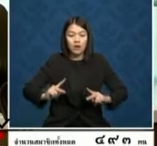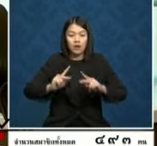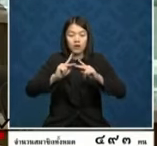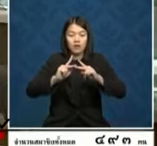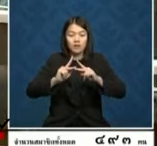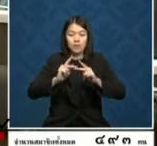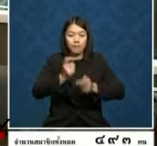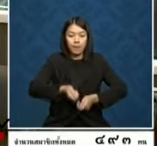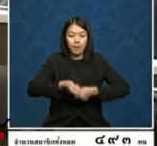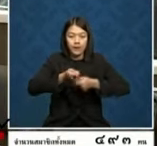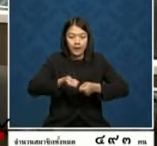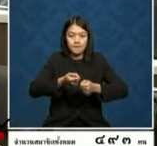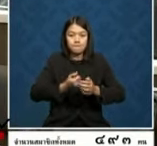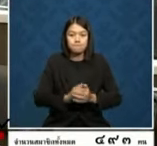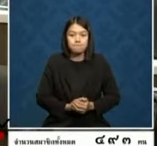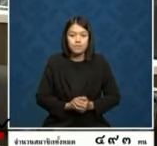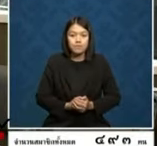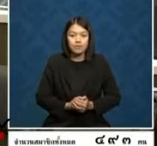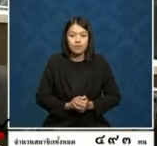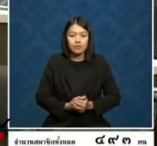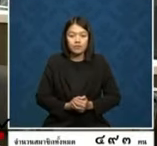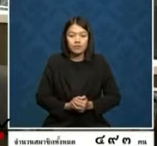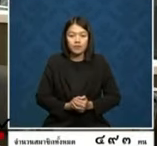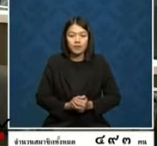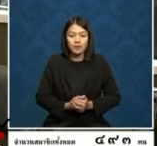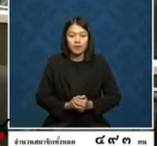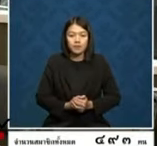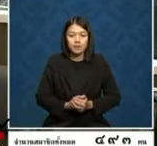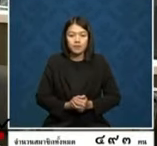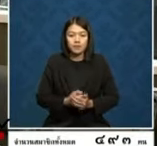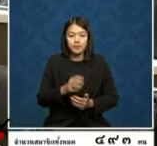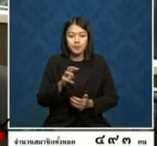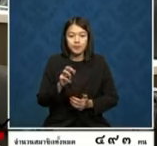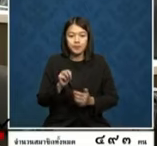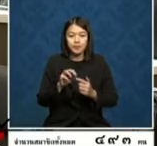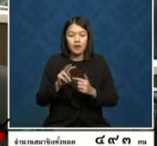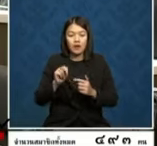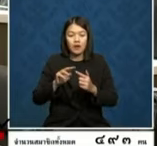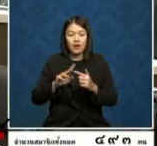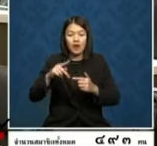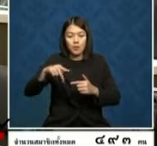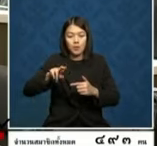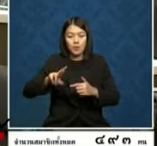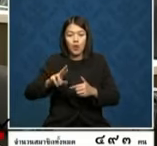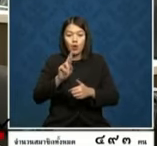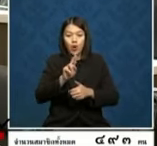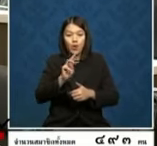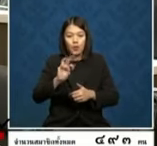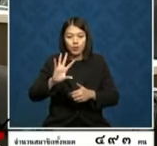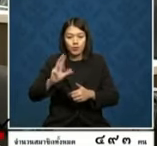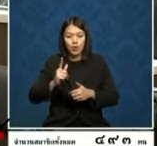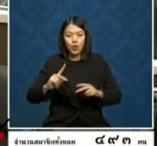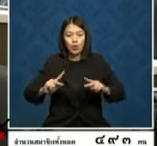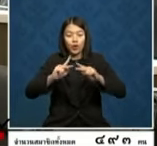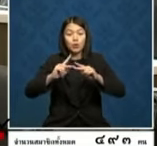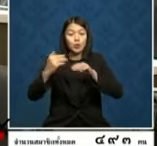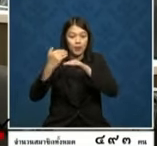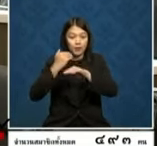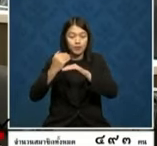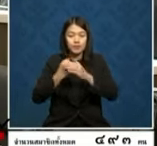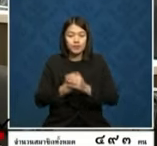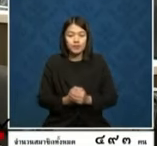กระทรวงเกษตรและสหกรณ์นางวนพรเจริญศรีเป็นรัฐมนตรีช่วยว่าการกระทรวง